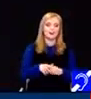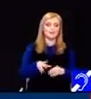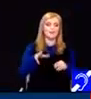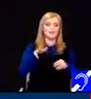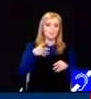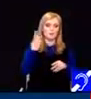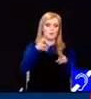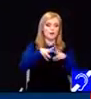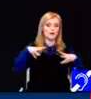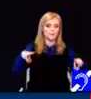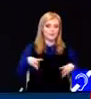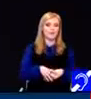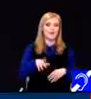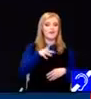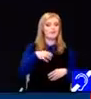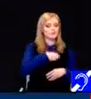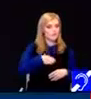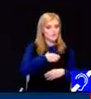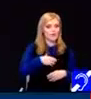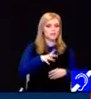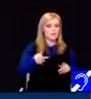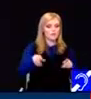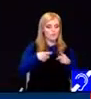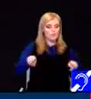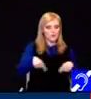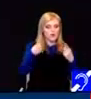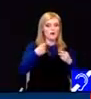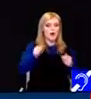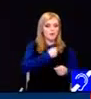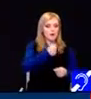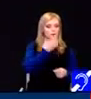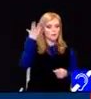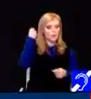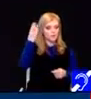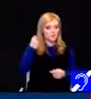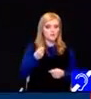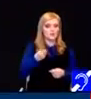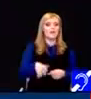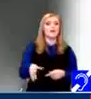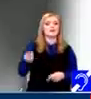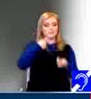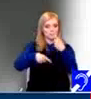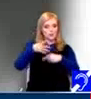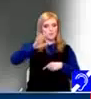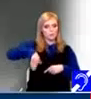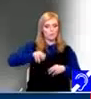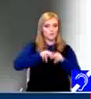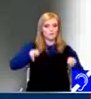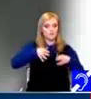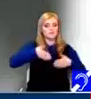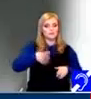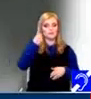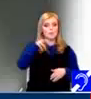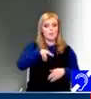cu România. Vasile Țanțu a avut un rol covârșitor în formarea armatei moldovenești, cu toate astea se retrage în pedagogie. Vasile Țanțu s-a născut